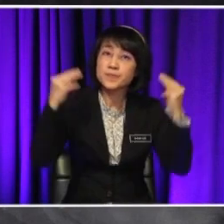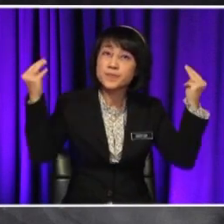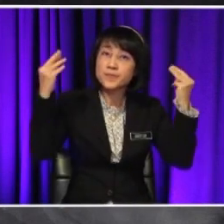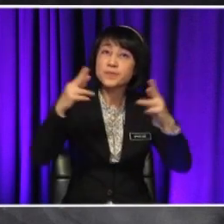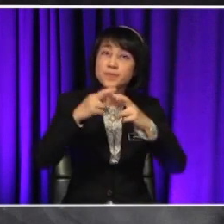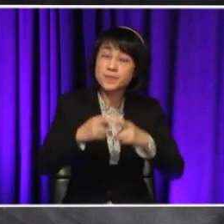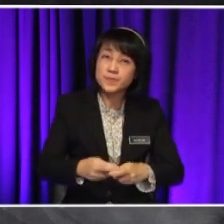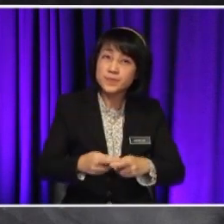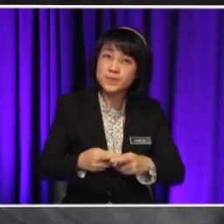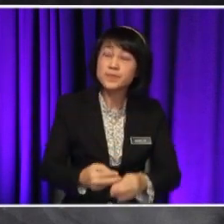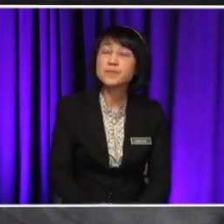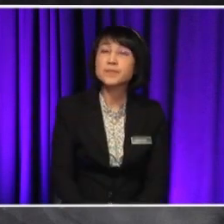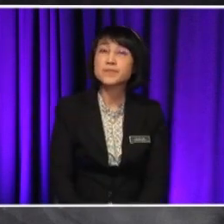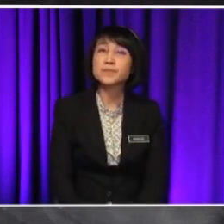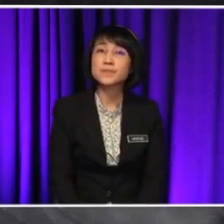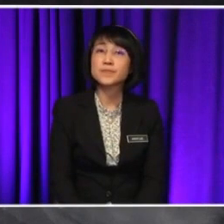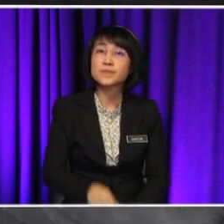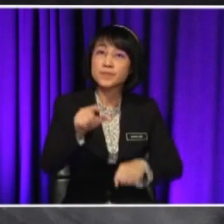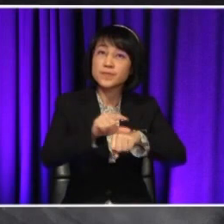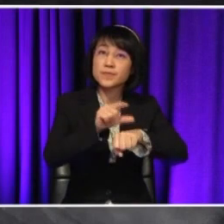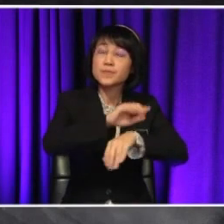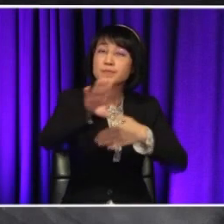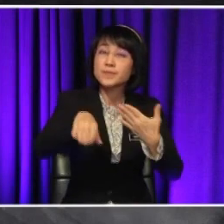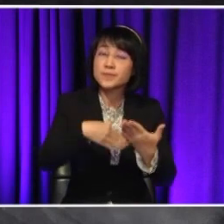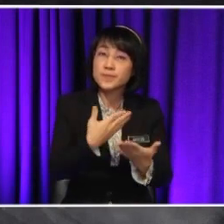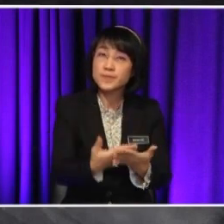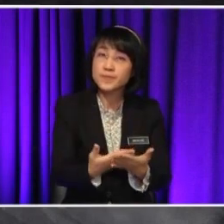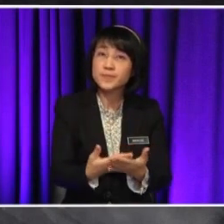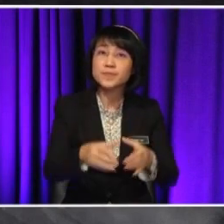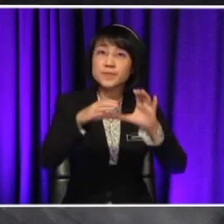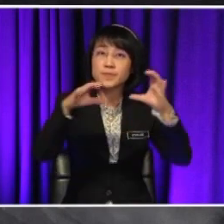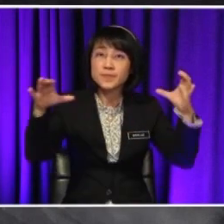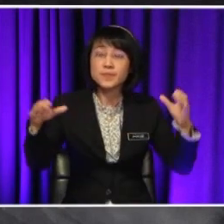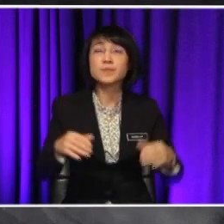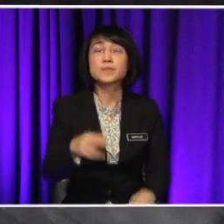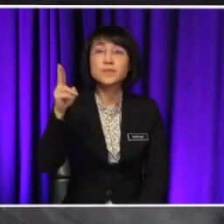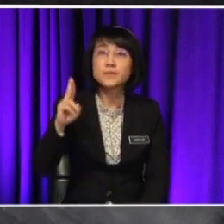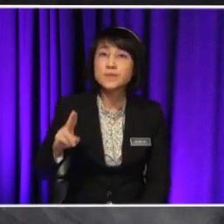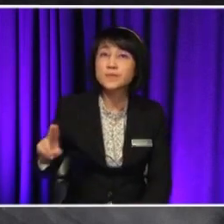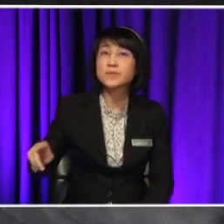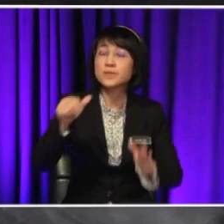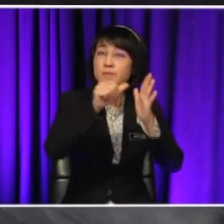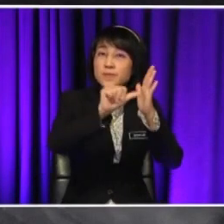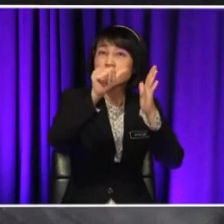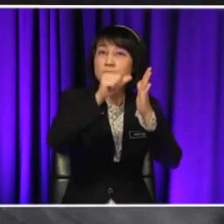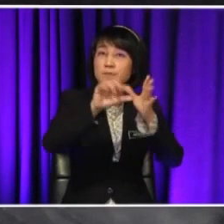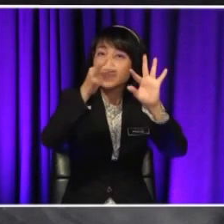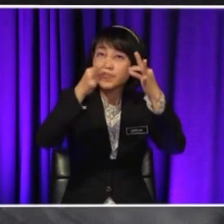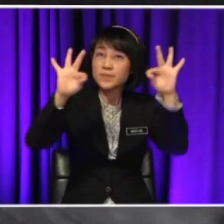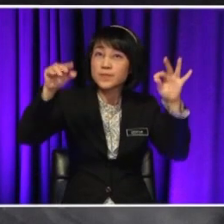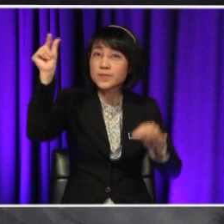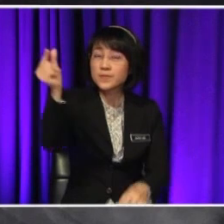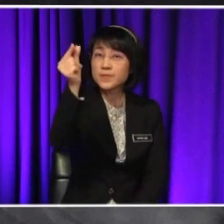pertabalan raja kan. Dia akan guna semua-semua ni. Okey, cogan agama diukir dengan ayat Al-Quran pada hulu. Ini